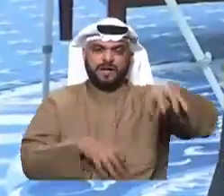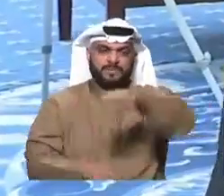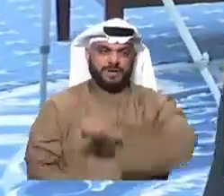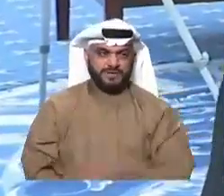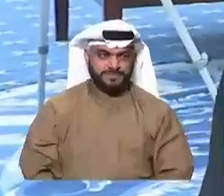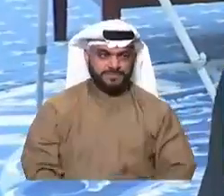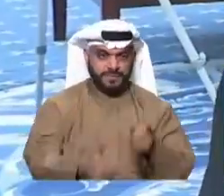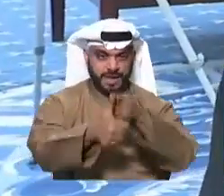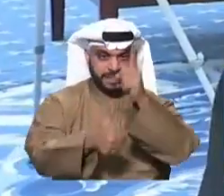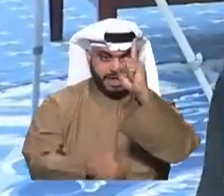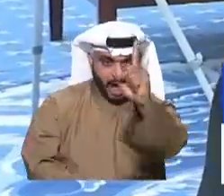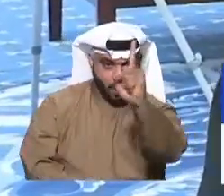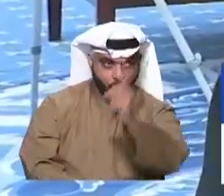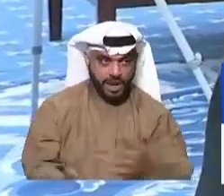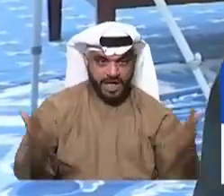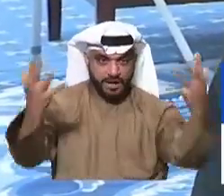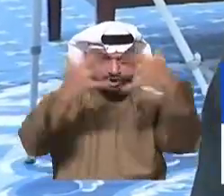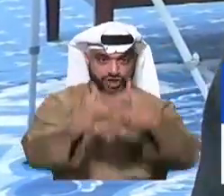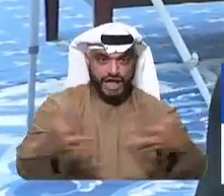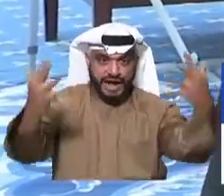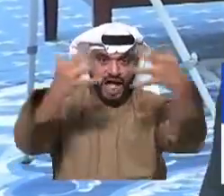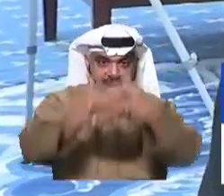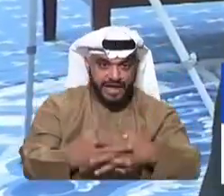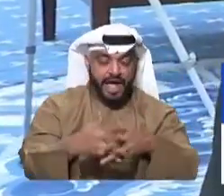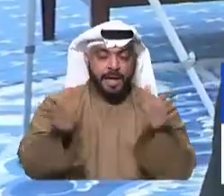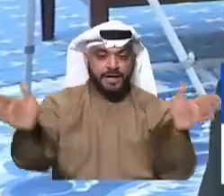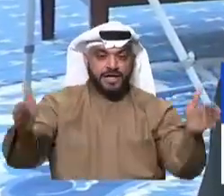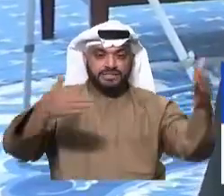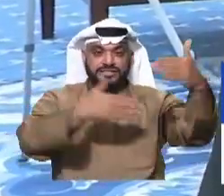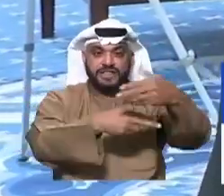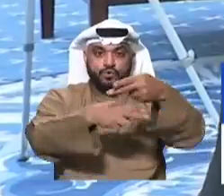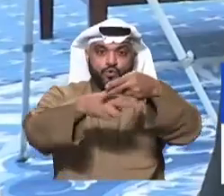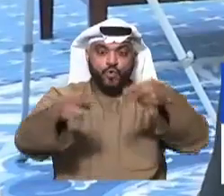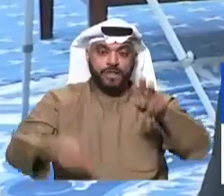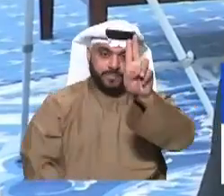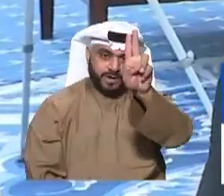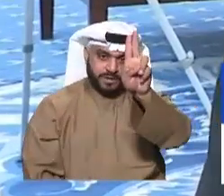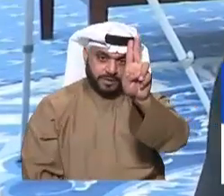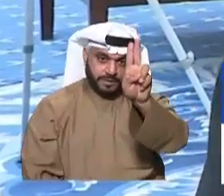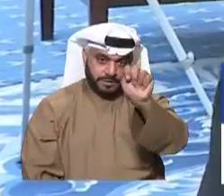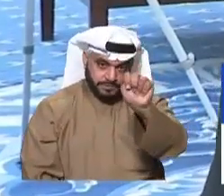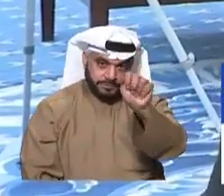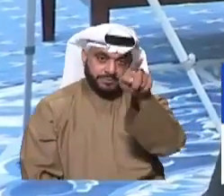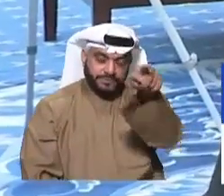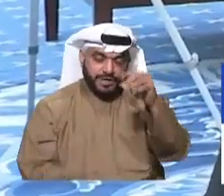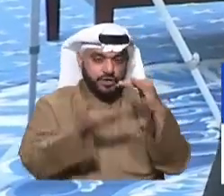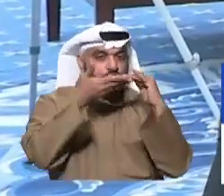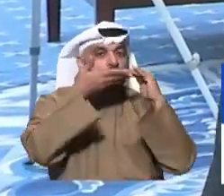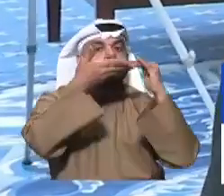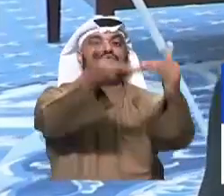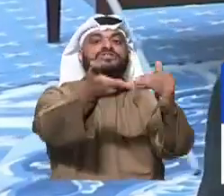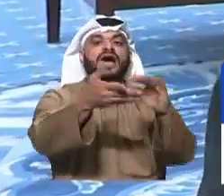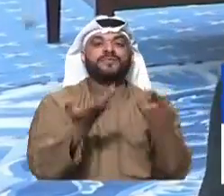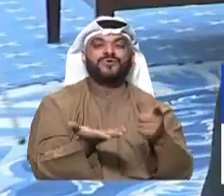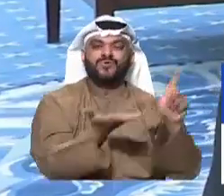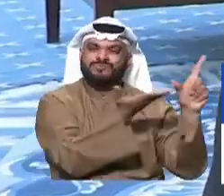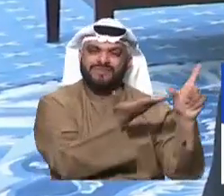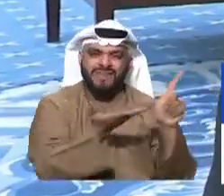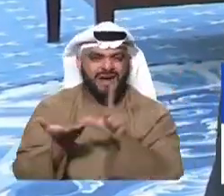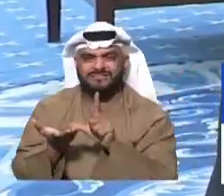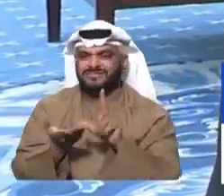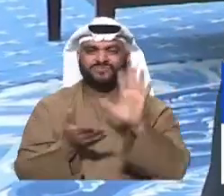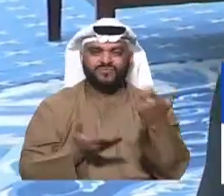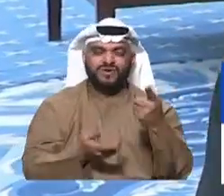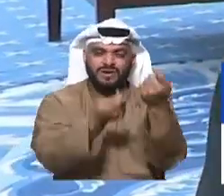وأول شراكة ما بين المفوضية والصندوق الكويتي فيما يتعلق بمساعدة النازحين الداخلية